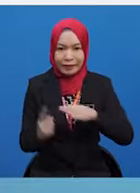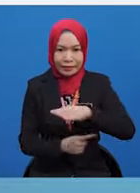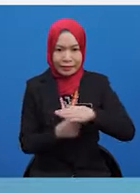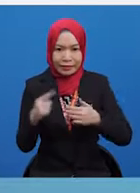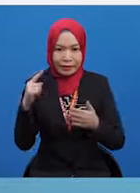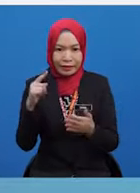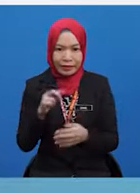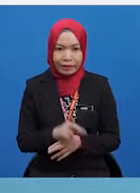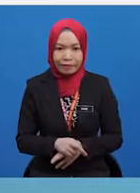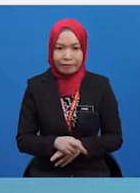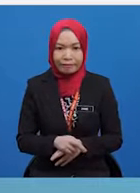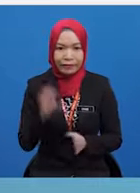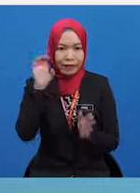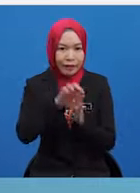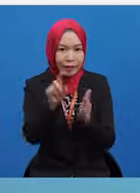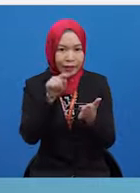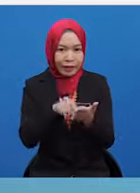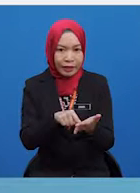berdasarkan rajah di atas,